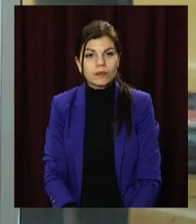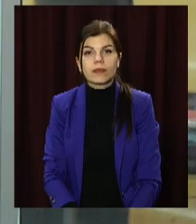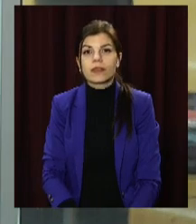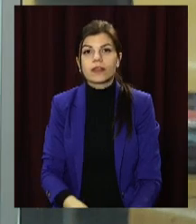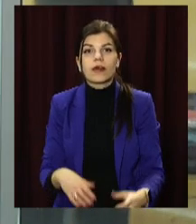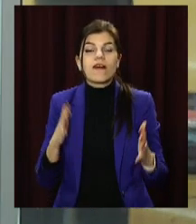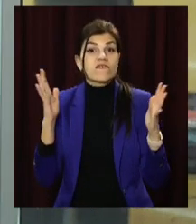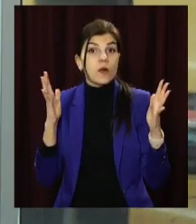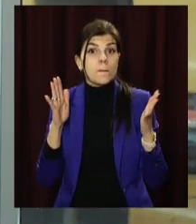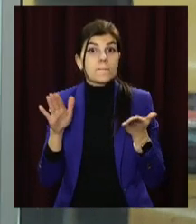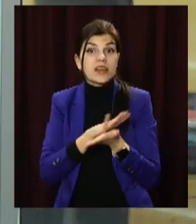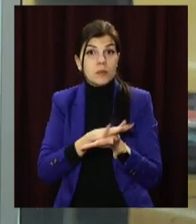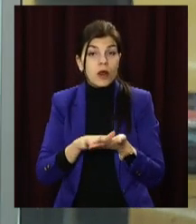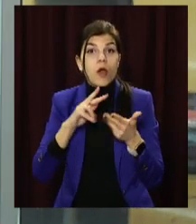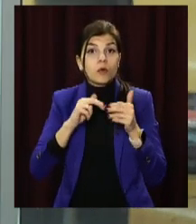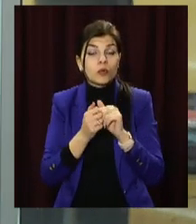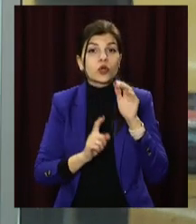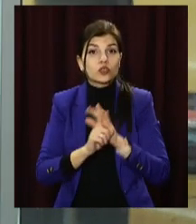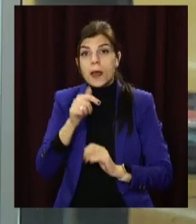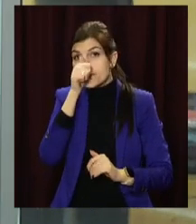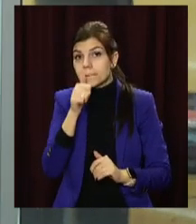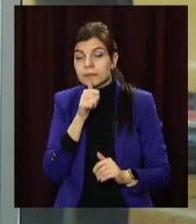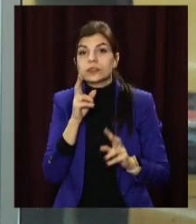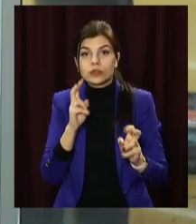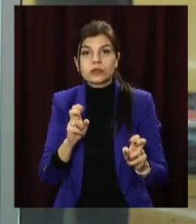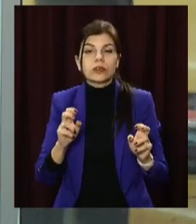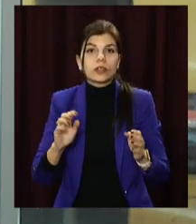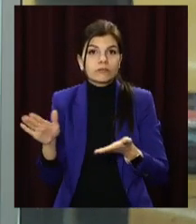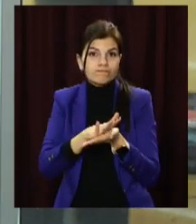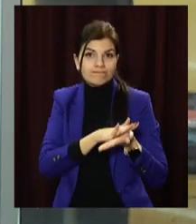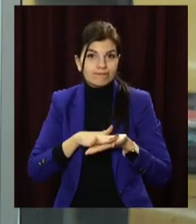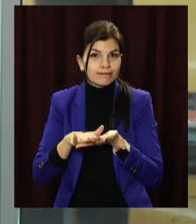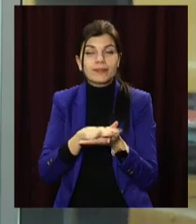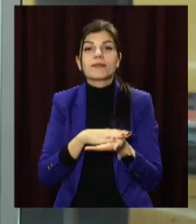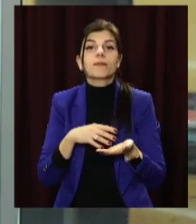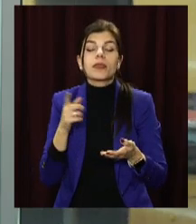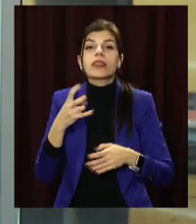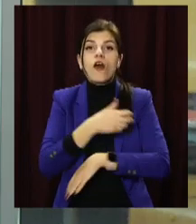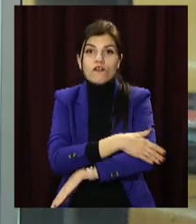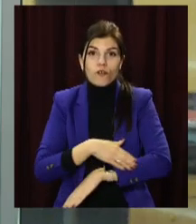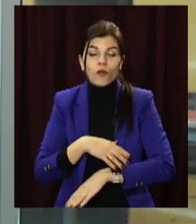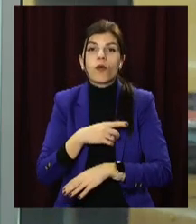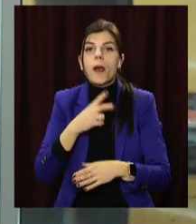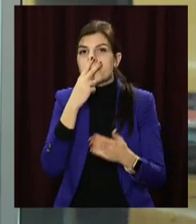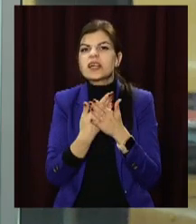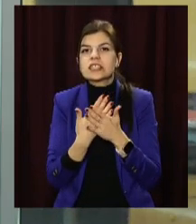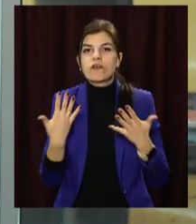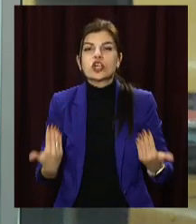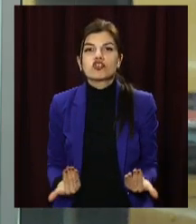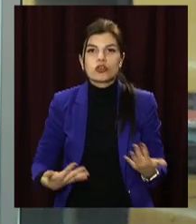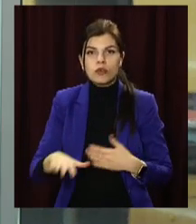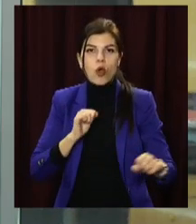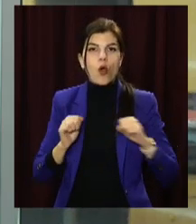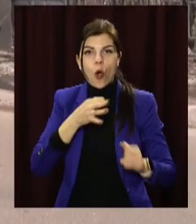Велике прибирання. У Кам'янському розпочався місячник з благоустрою. Перевірити його перебіг на вулиці виїхали представники